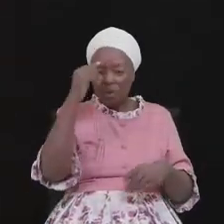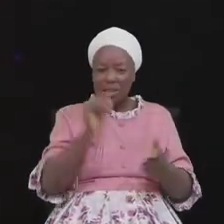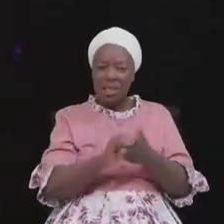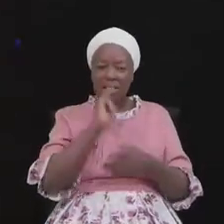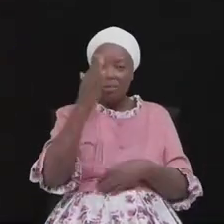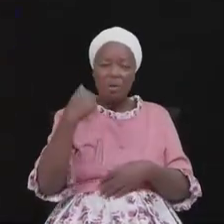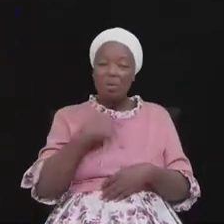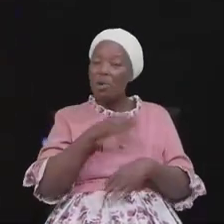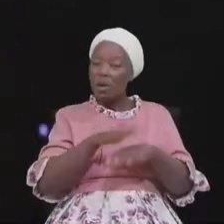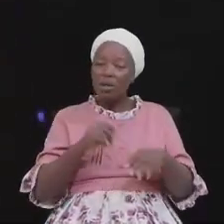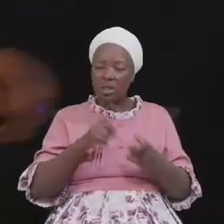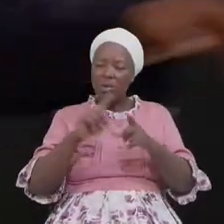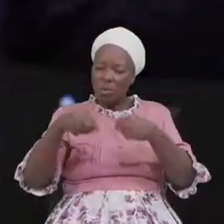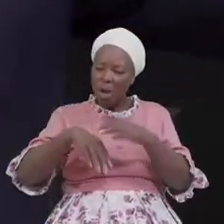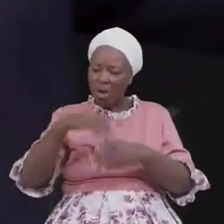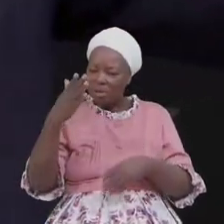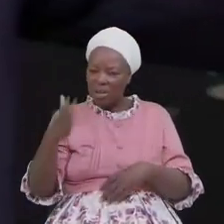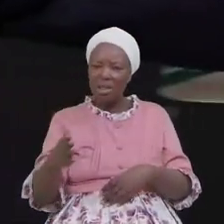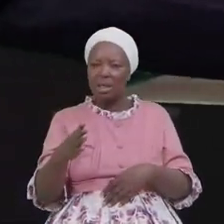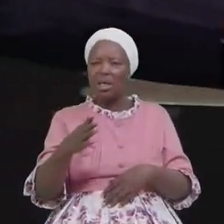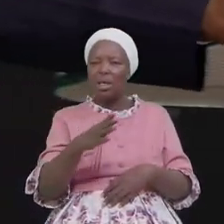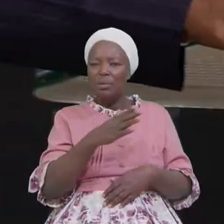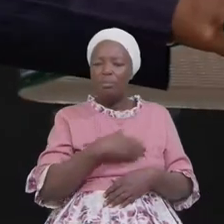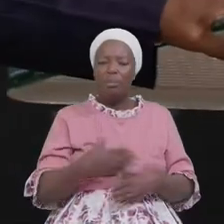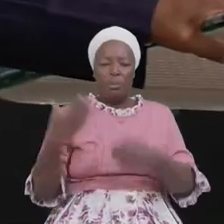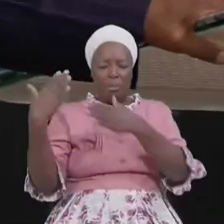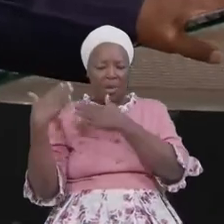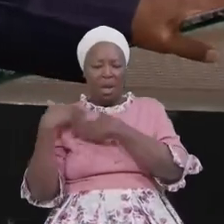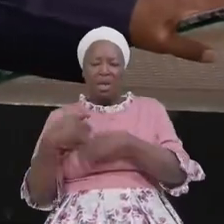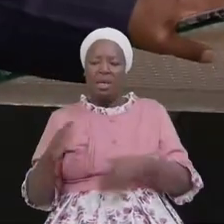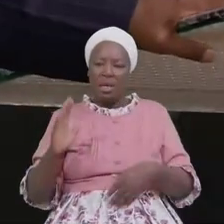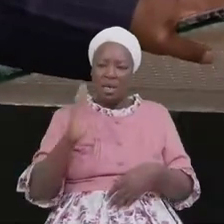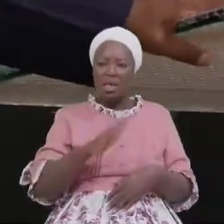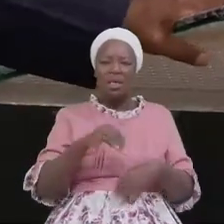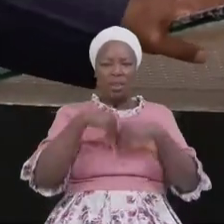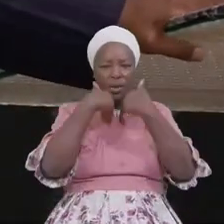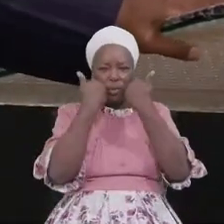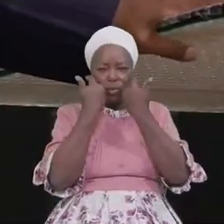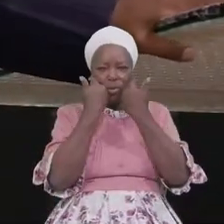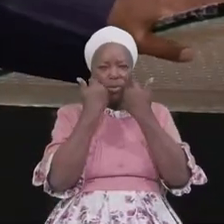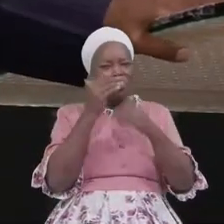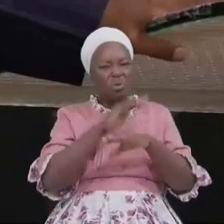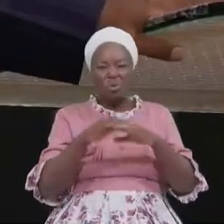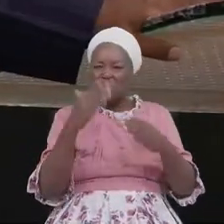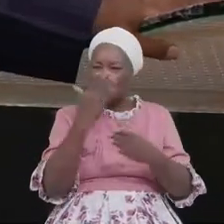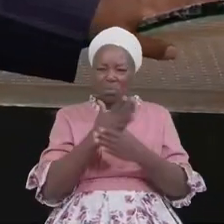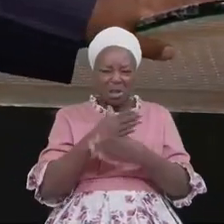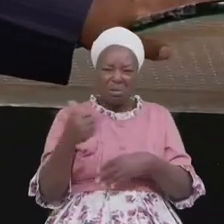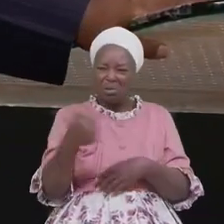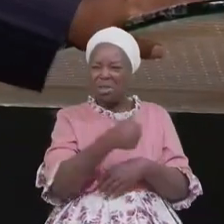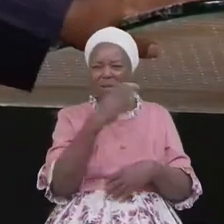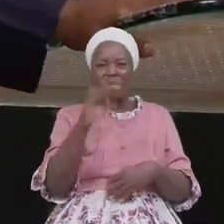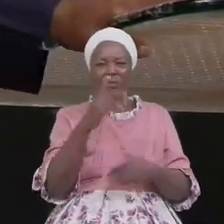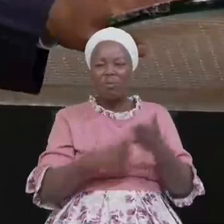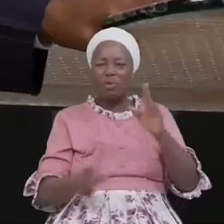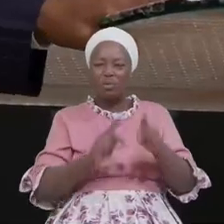été appelé. Il a dit, allez, et en portant son opprobre, ne te soucie pas de ce que les gens vont dire, de comment les gens